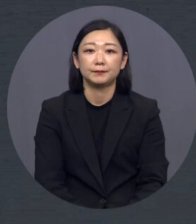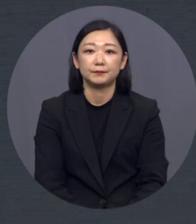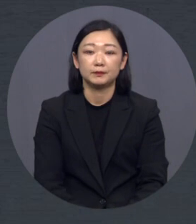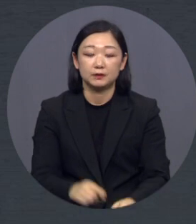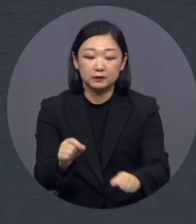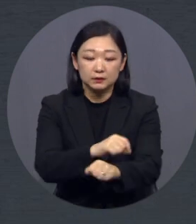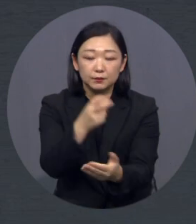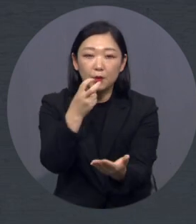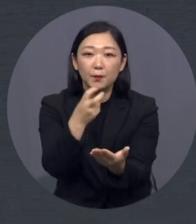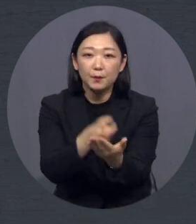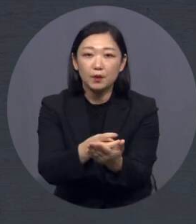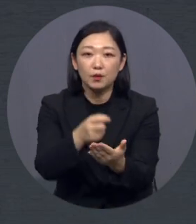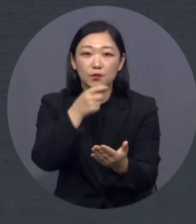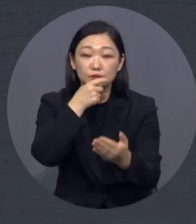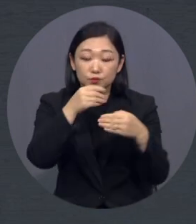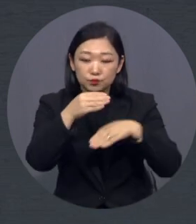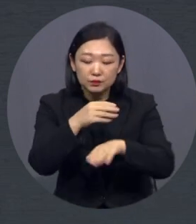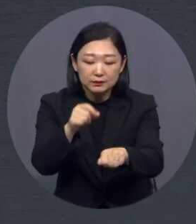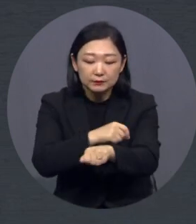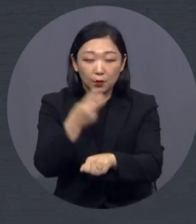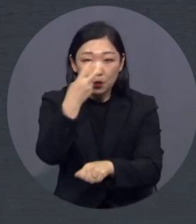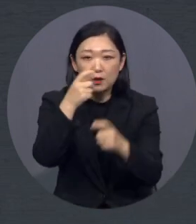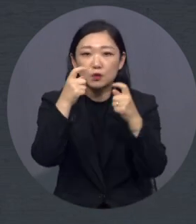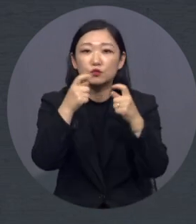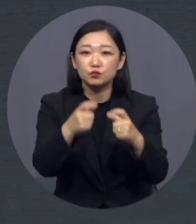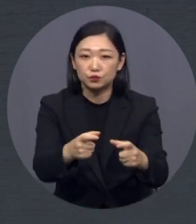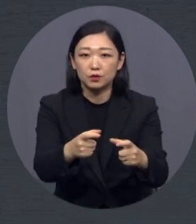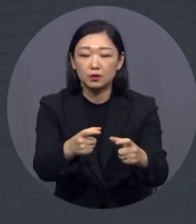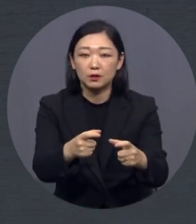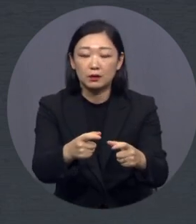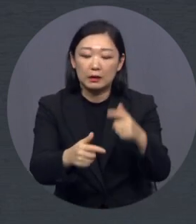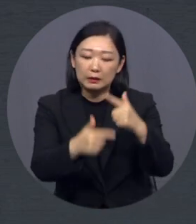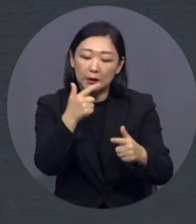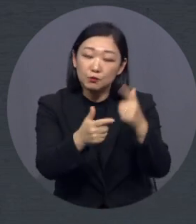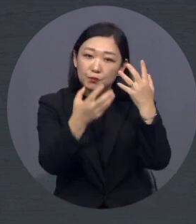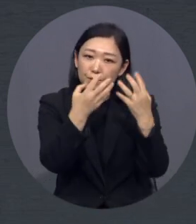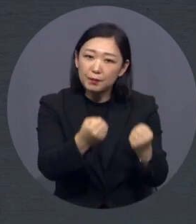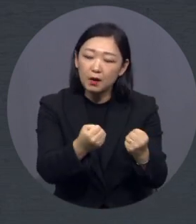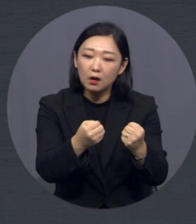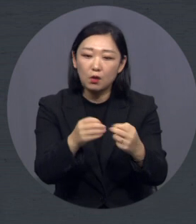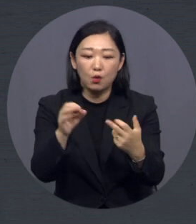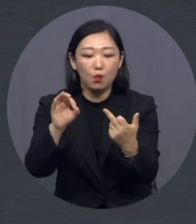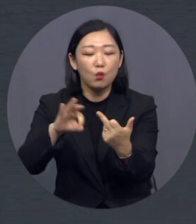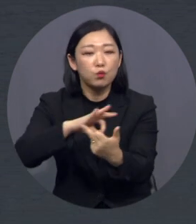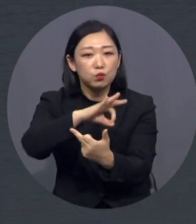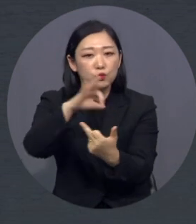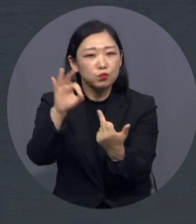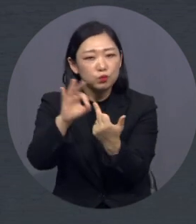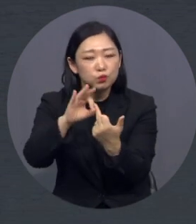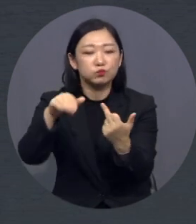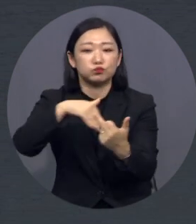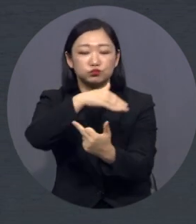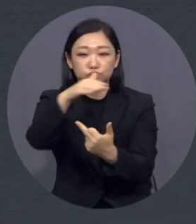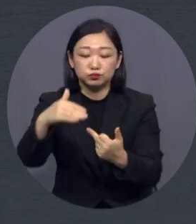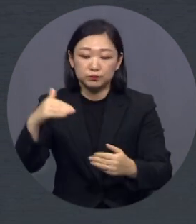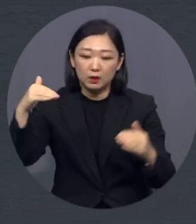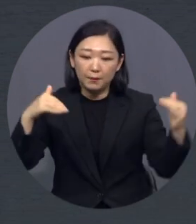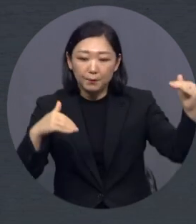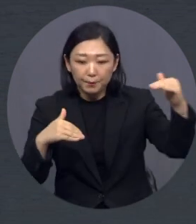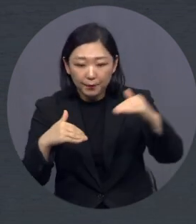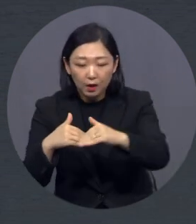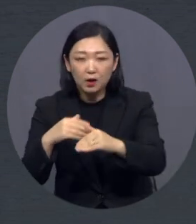제주특별법에 규정된 지하수 자원 특별 관리 구역을 대상으로 나무가 많거나 오름 주변 등 자연 경사도가 10도를